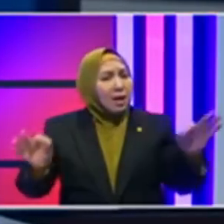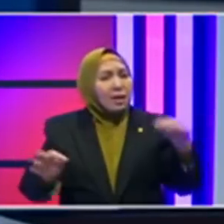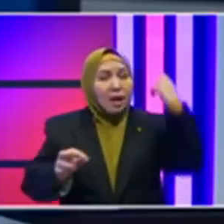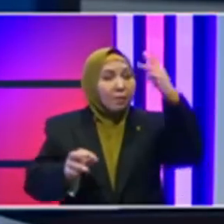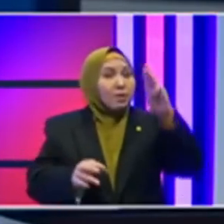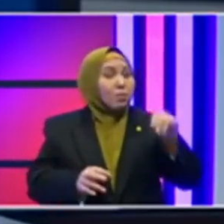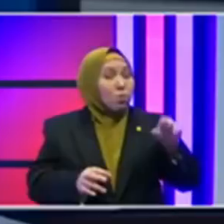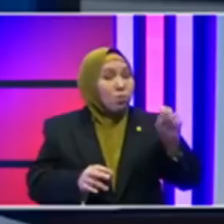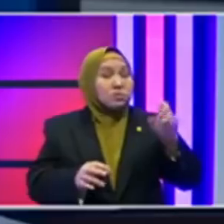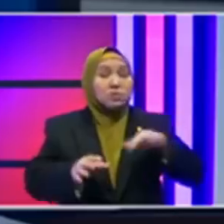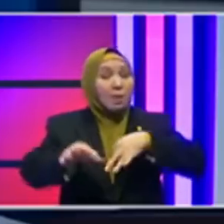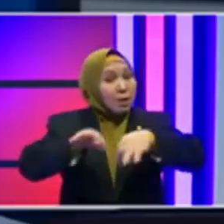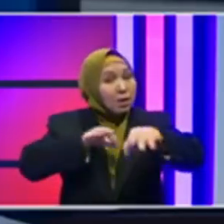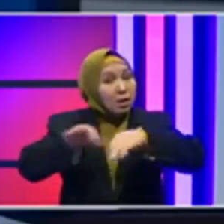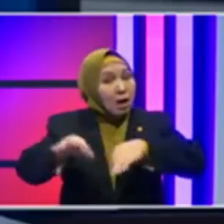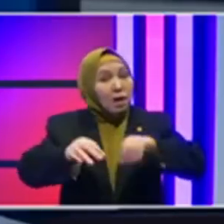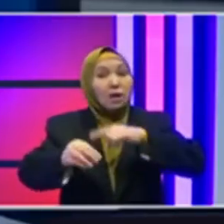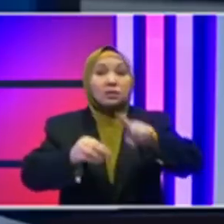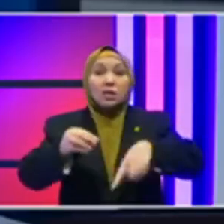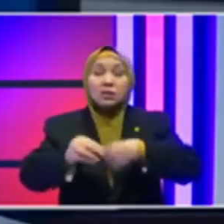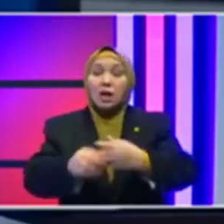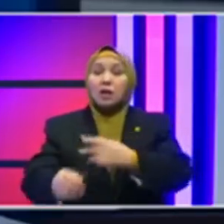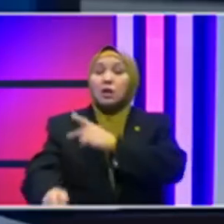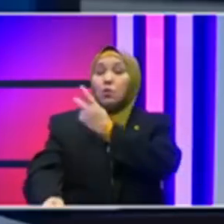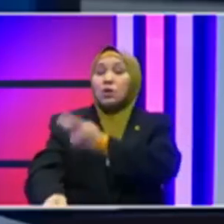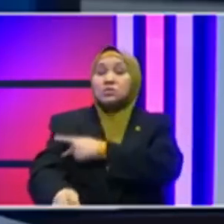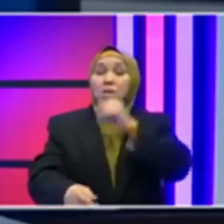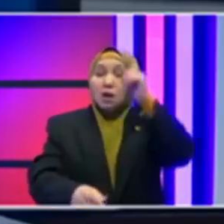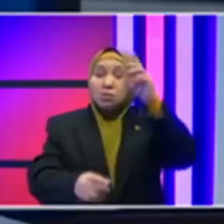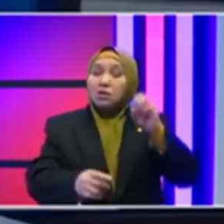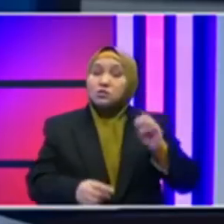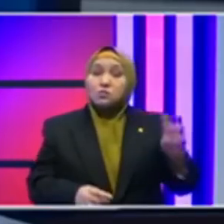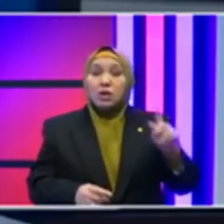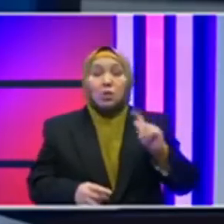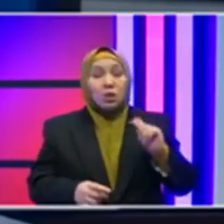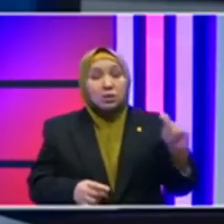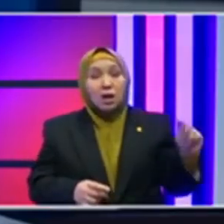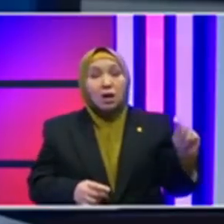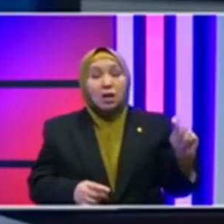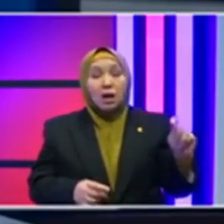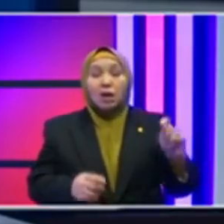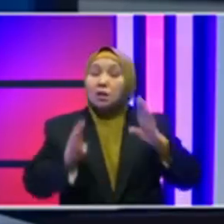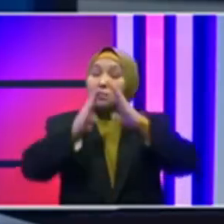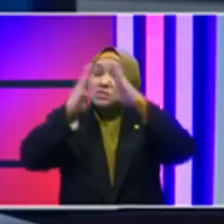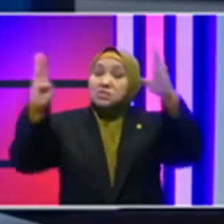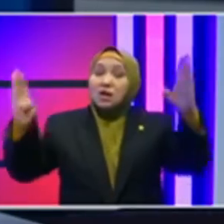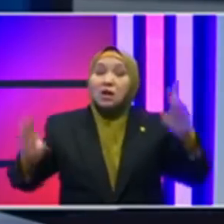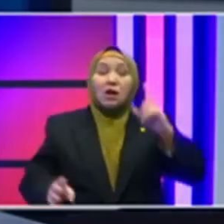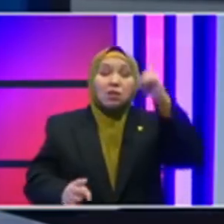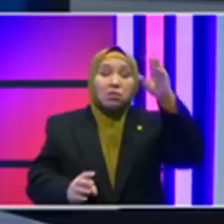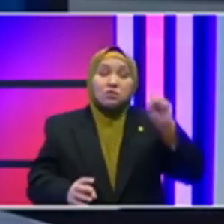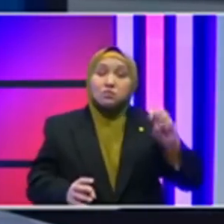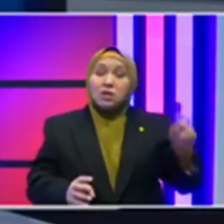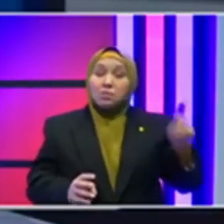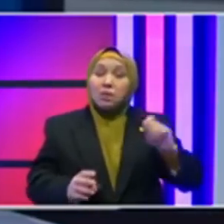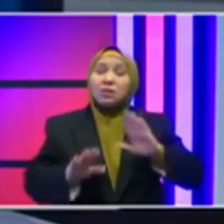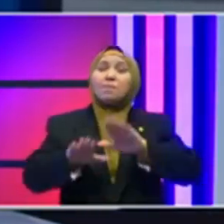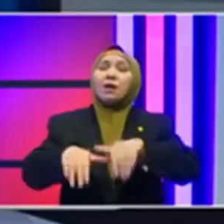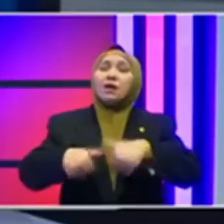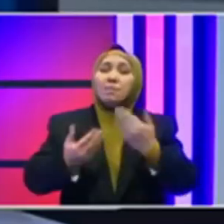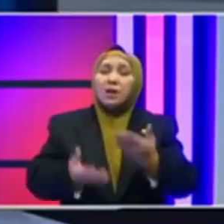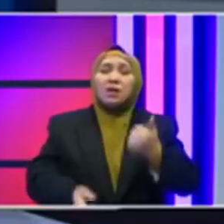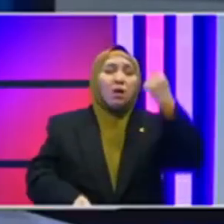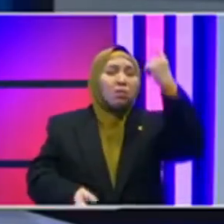Alaihissalam menerangkan tentang kekuasaan Allah Subhanahu Wa Ta'ala kebesaran Allah Subhanahu Wa Ta'ala Bagaimana Allah